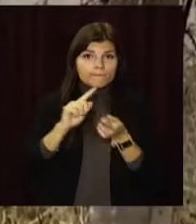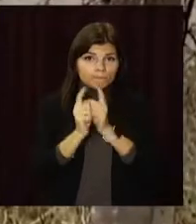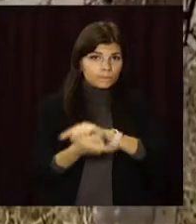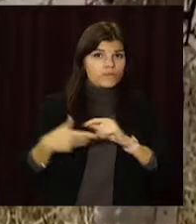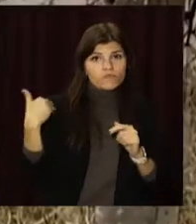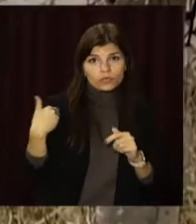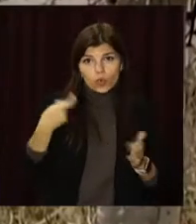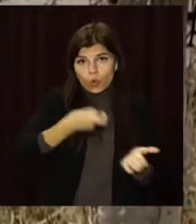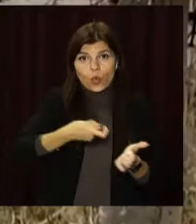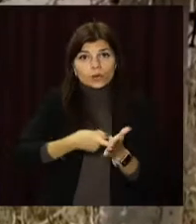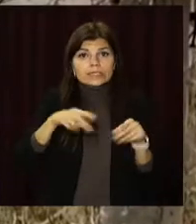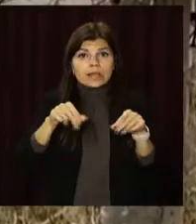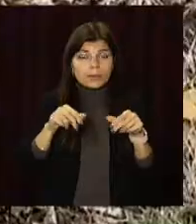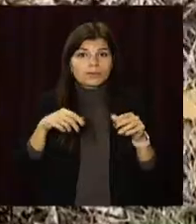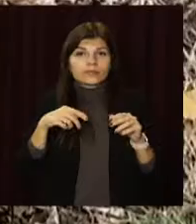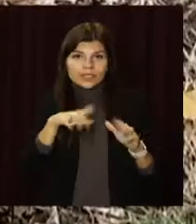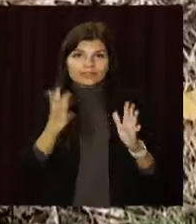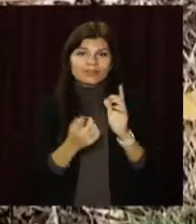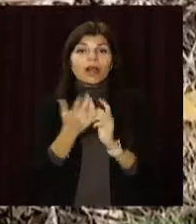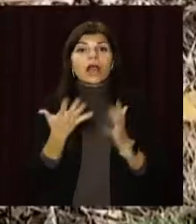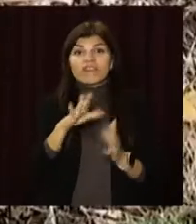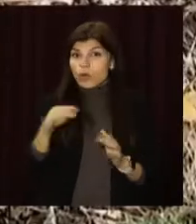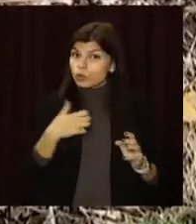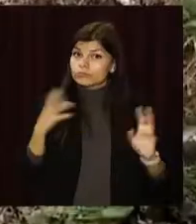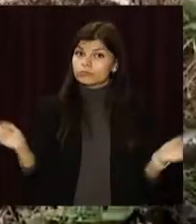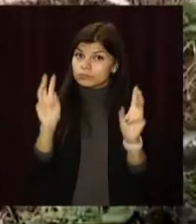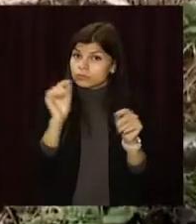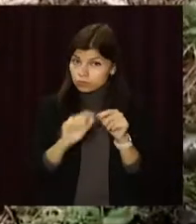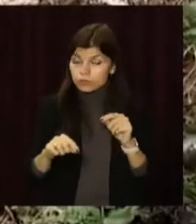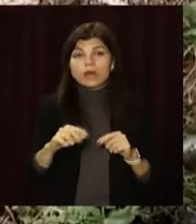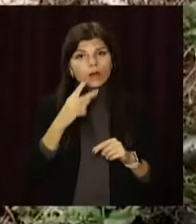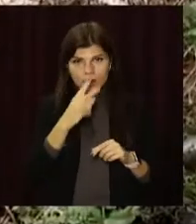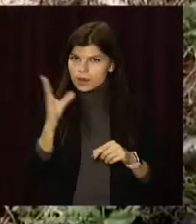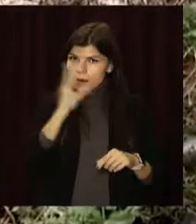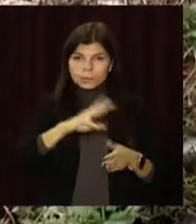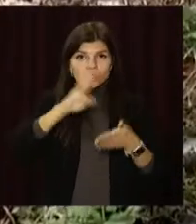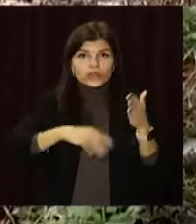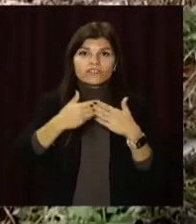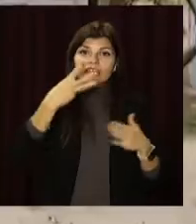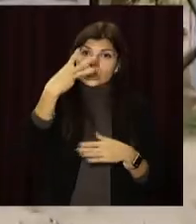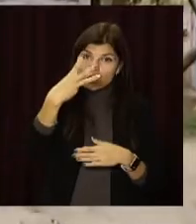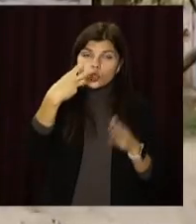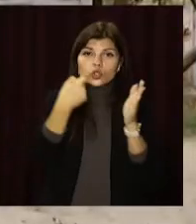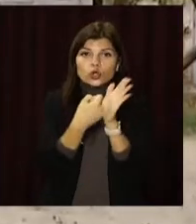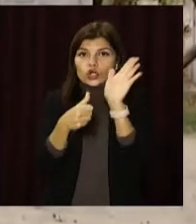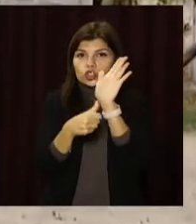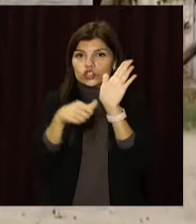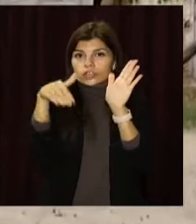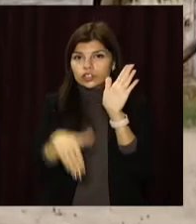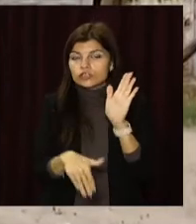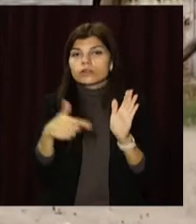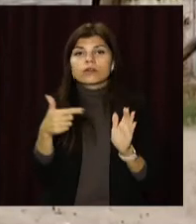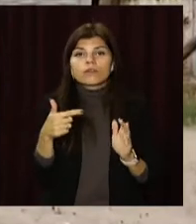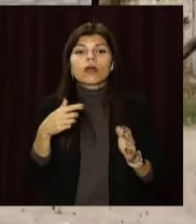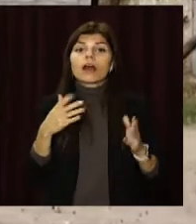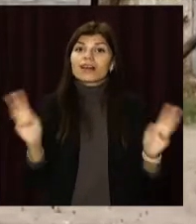Якщо ж ви вирішили позбутися листя і підпалити його, то розраховуйте на штраф. Від 3 до 6 тисяч гривень. Однак